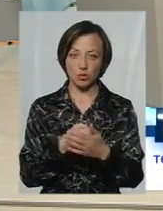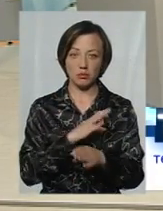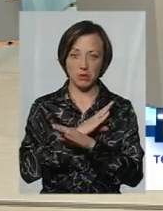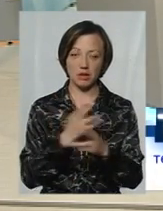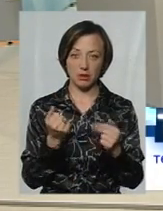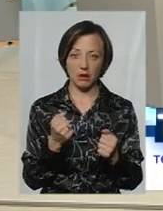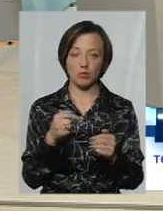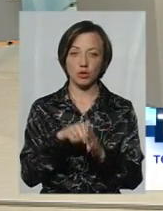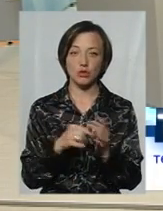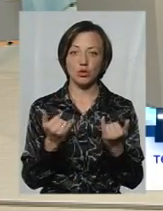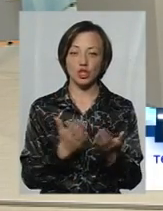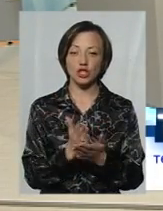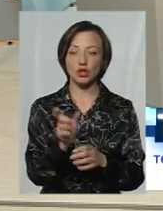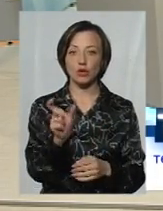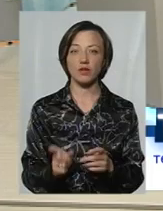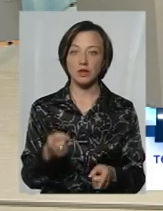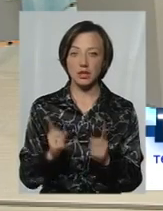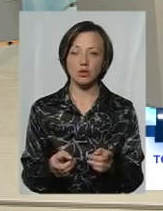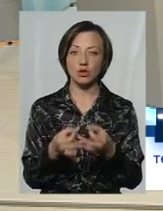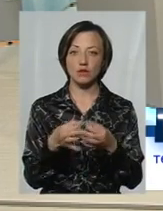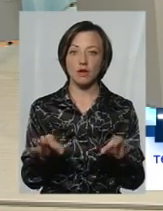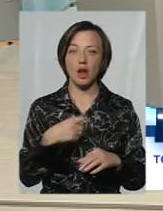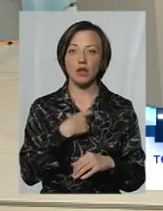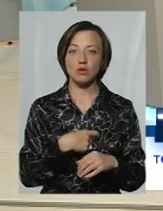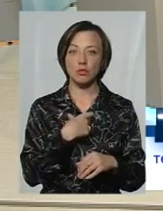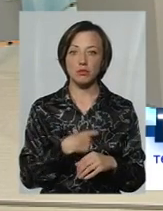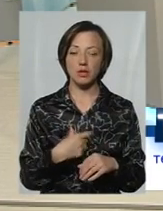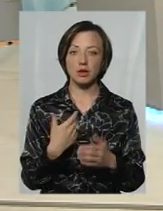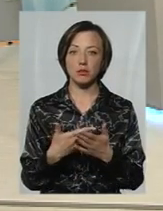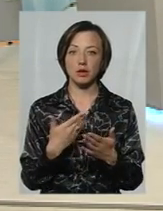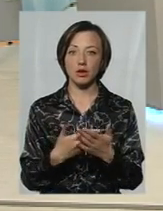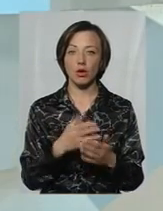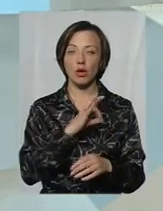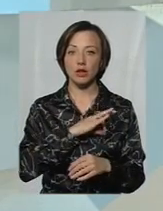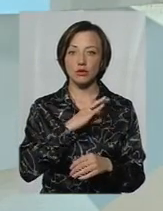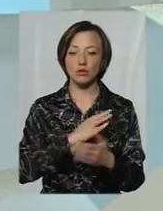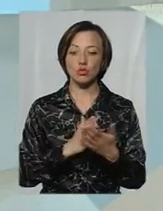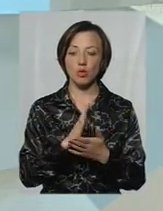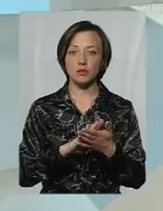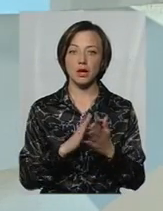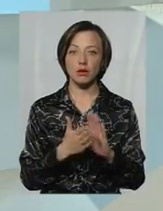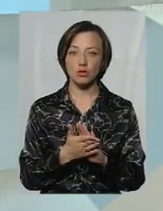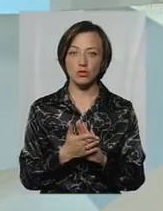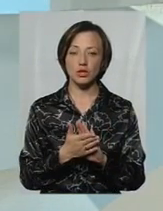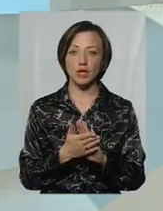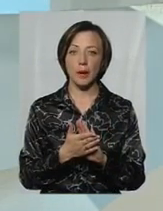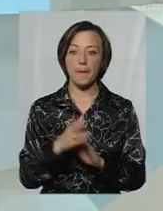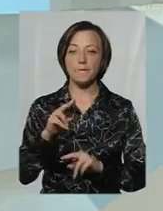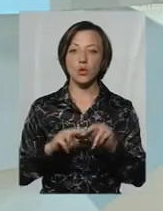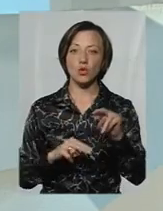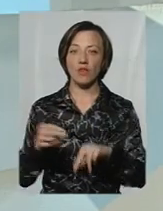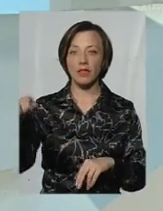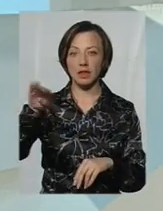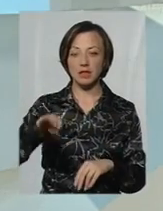Так, і сьогодні чиновник дійсно, який дозволяє собі, до прикладу, користуючись службовим становищем, будувати на